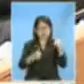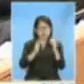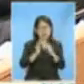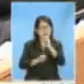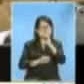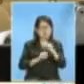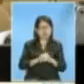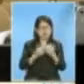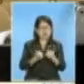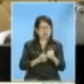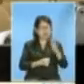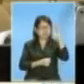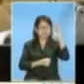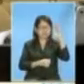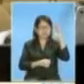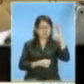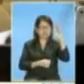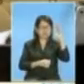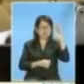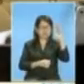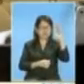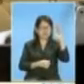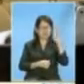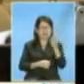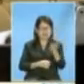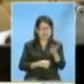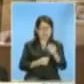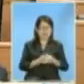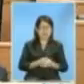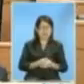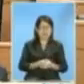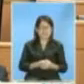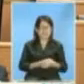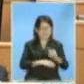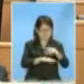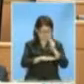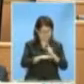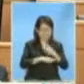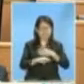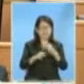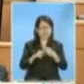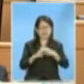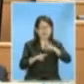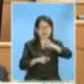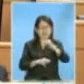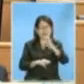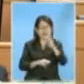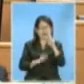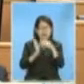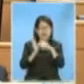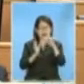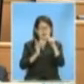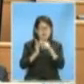เดี๋ยวท่านจิรยุประท้วงแล้วเชิญนะ ประธานครับจิรยุห่วงทรัพย์ครับสมาชิกรัฐสภ